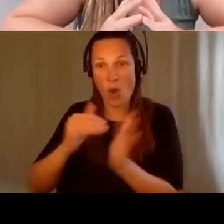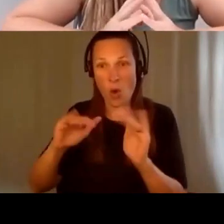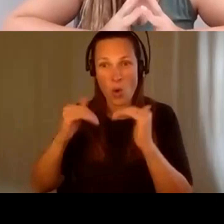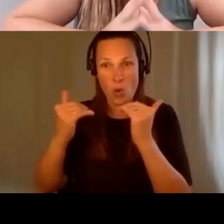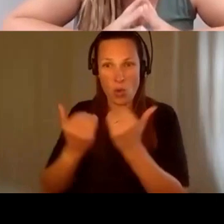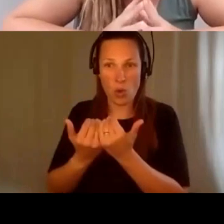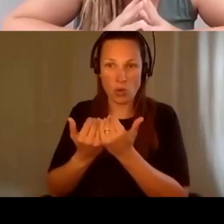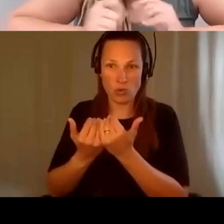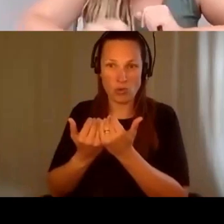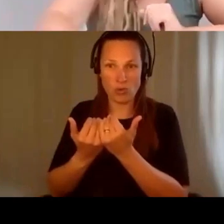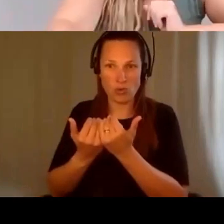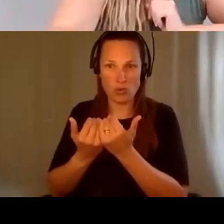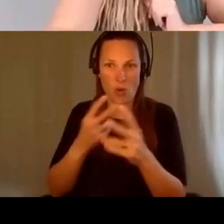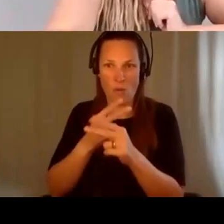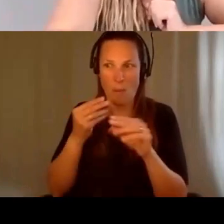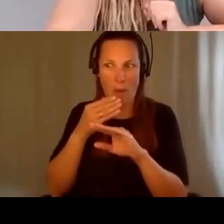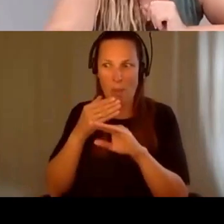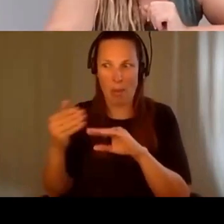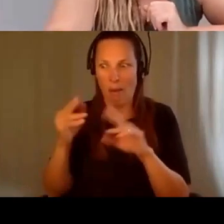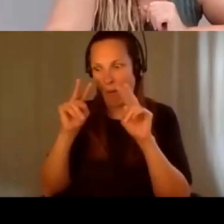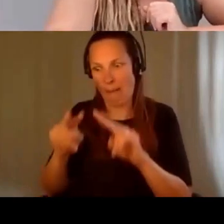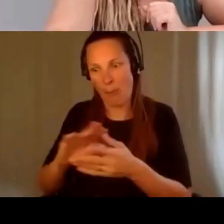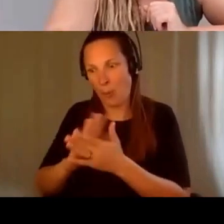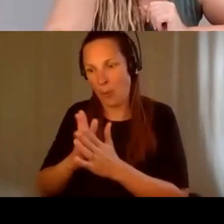avant qu'il soit trop tard.